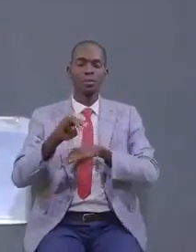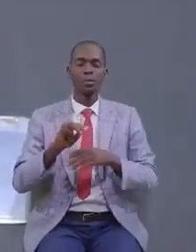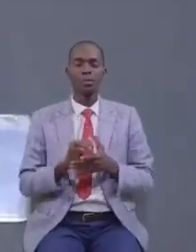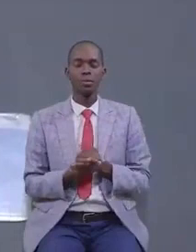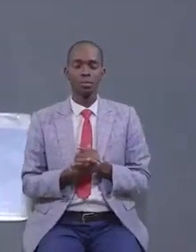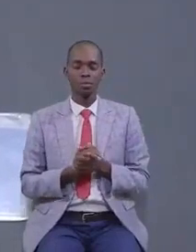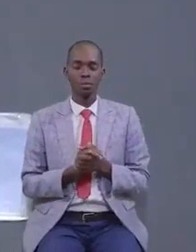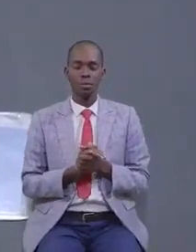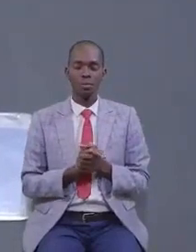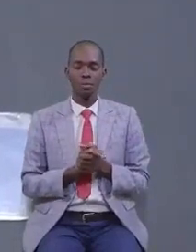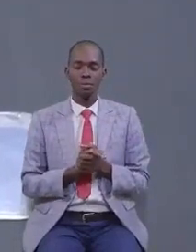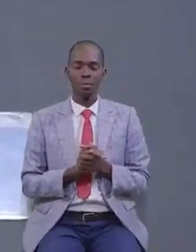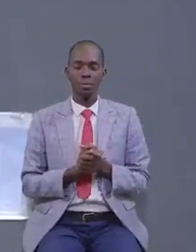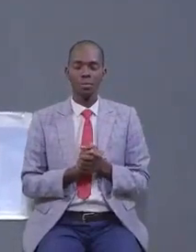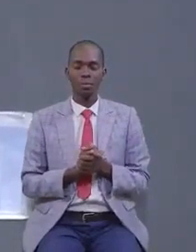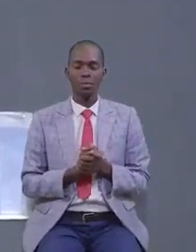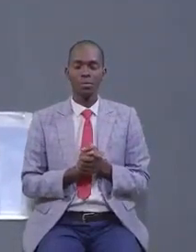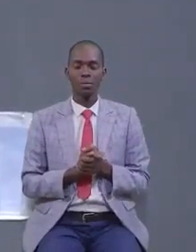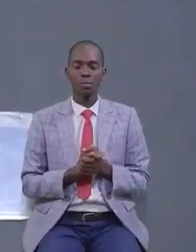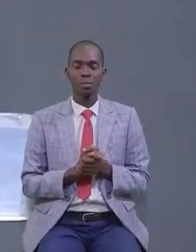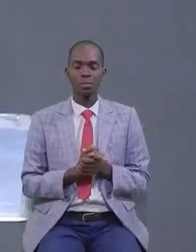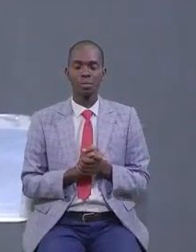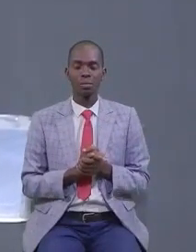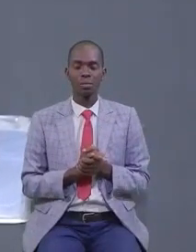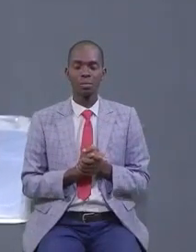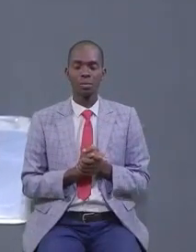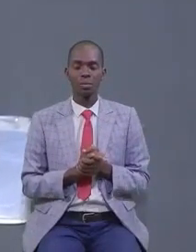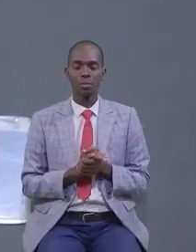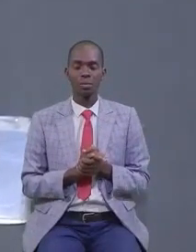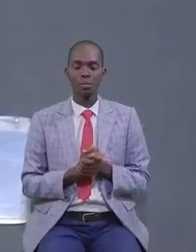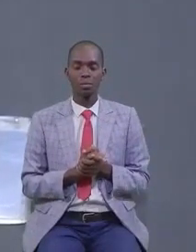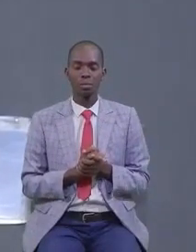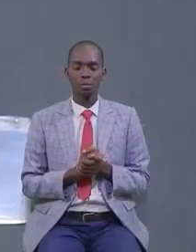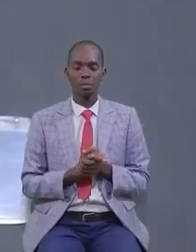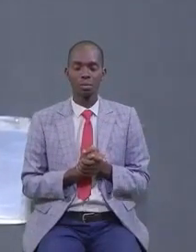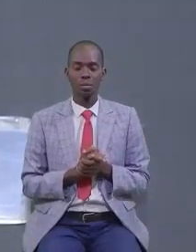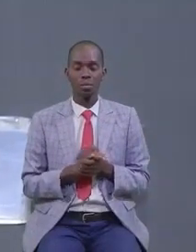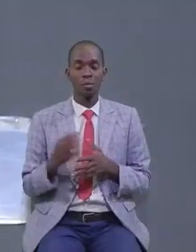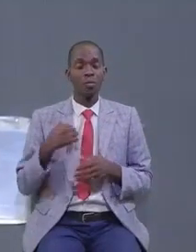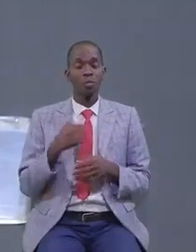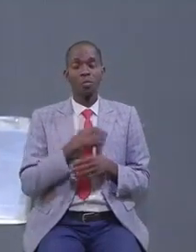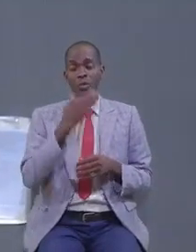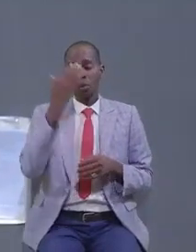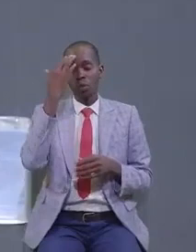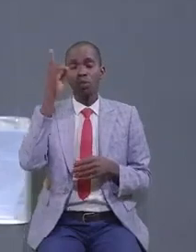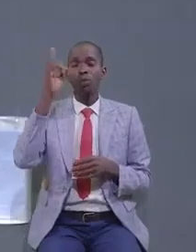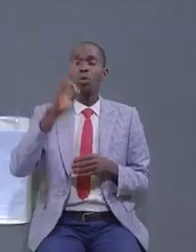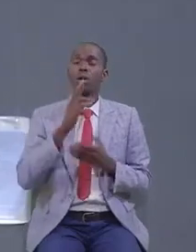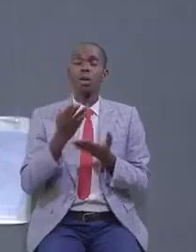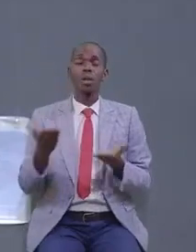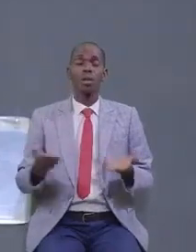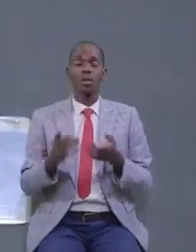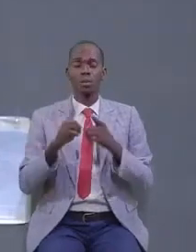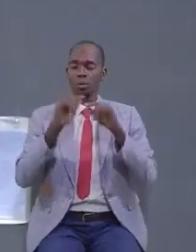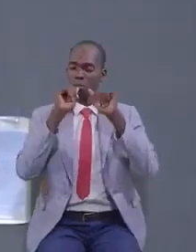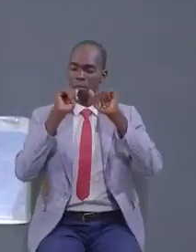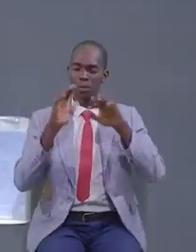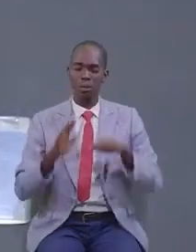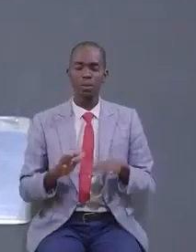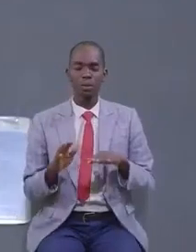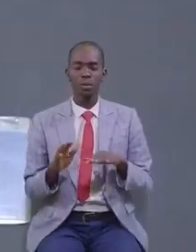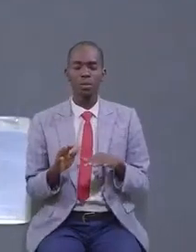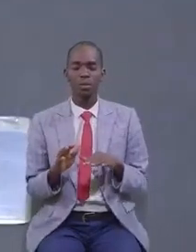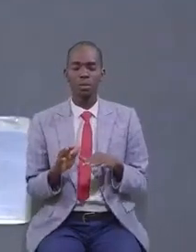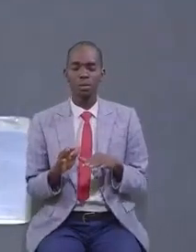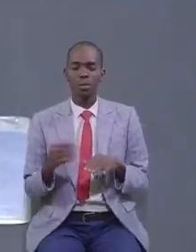జీవితములో సేవలో విజయవంతమైన సాఫల్యత గల మార్గములో మీరు మమ్మల్ని ఉంచండి. We know you are here to bless. మాకు తెలుసు ప్రభువా దీవించడానికి మీరు ఇక్కడ